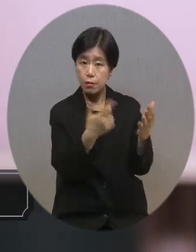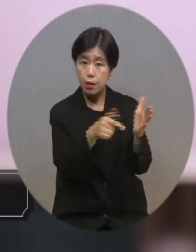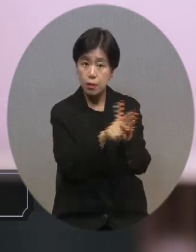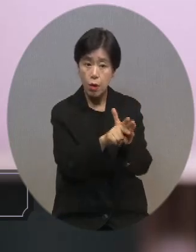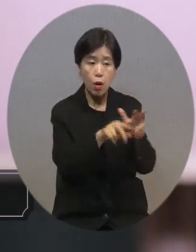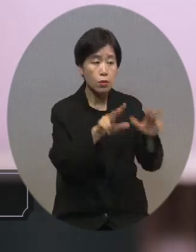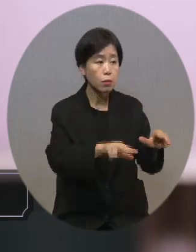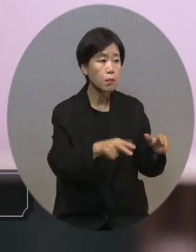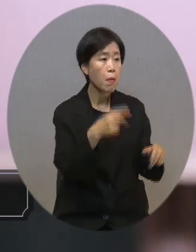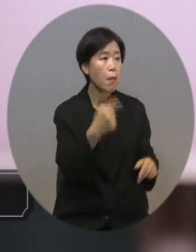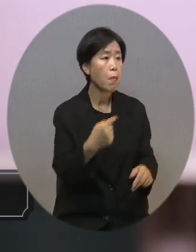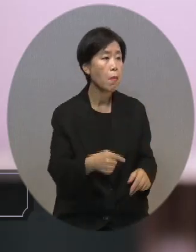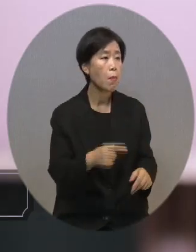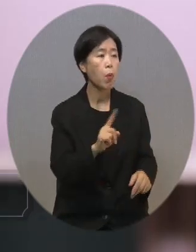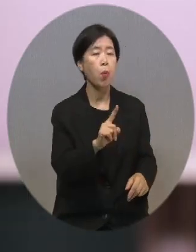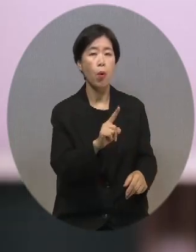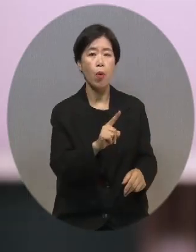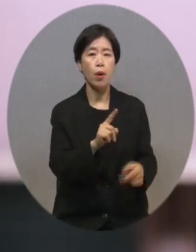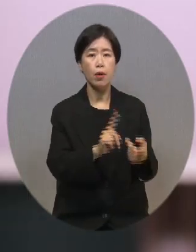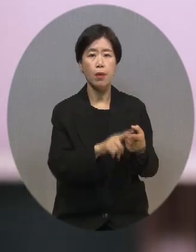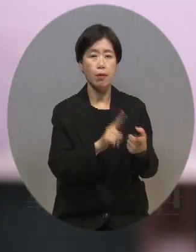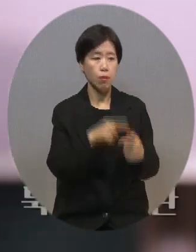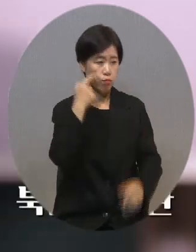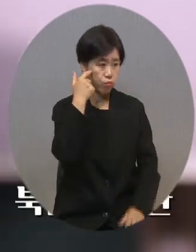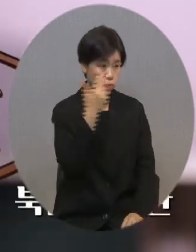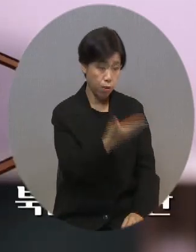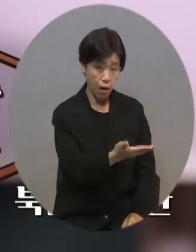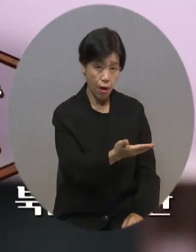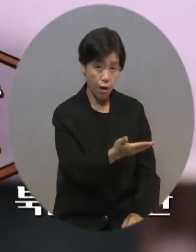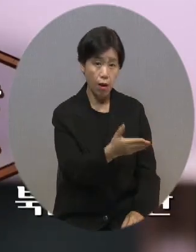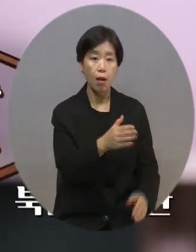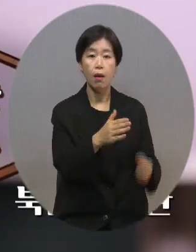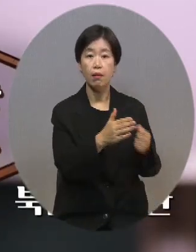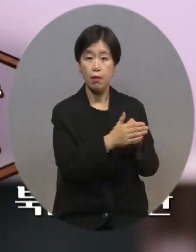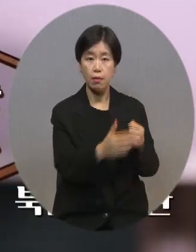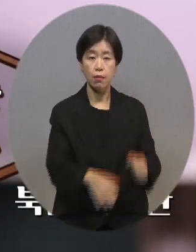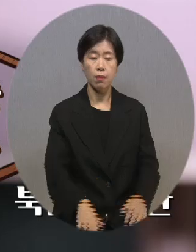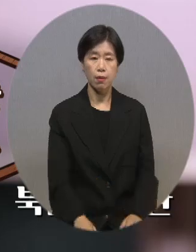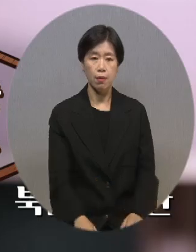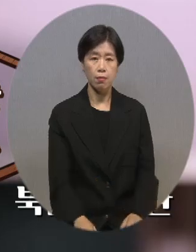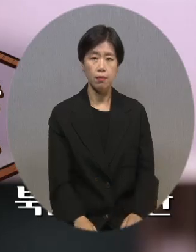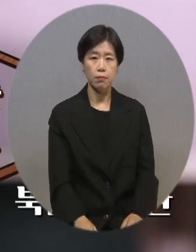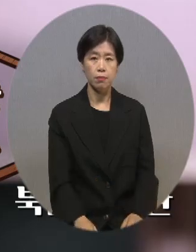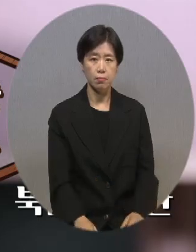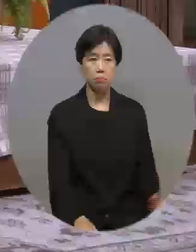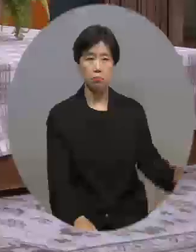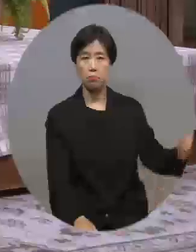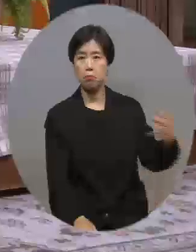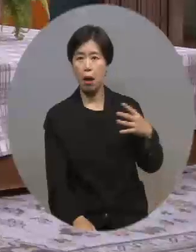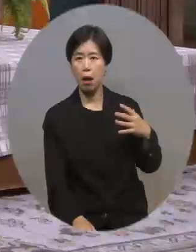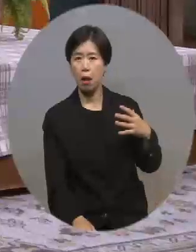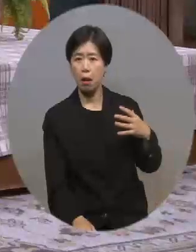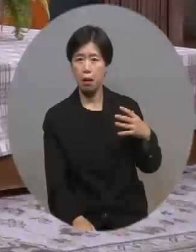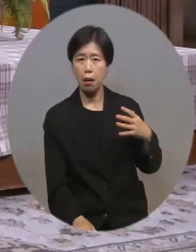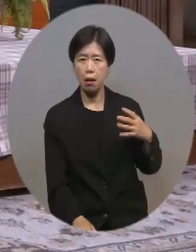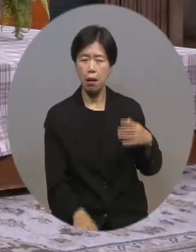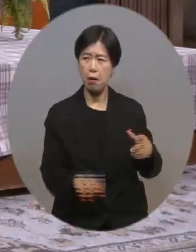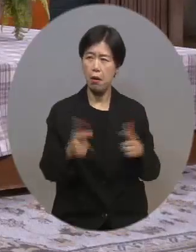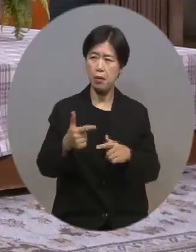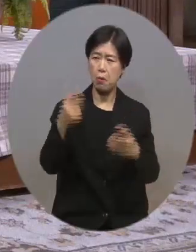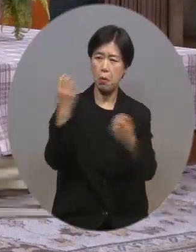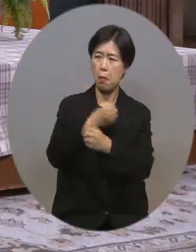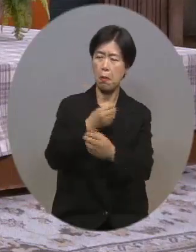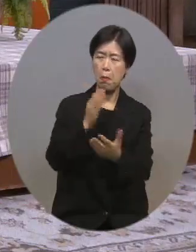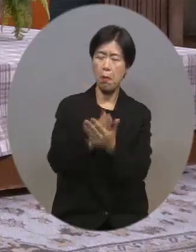있는지에 대해서 질문을 하니까 김성 대사가 왜곡된 사실 바탕으로는 대해서는 답변하지 않겠다. 왜곡됐대? 뭐